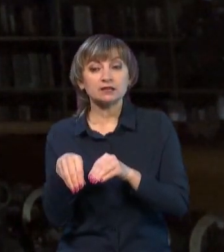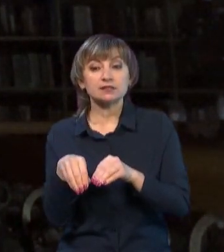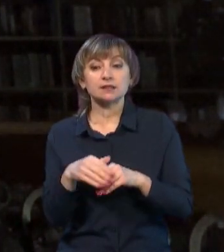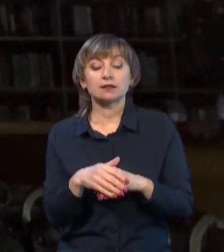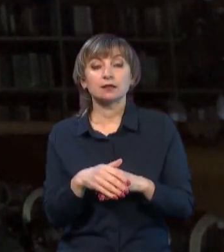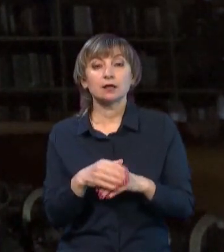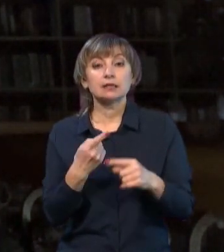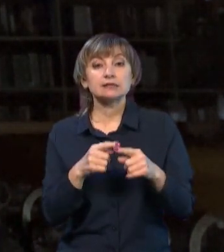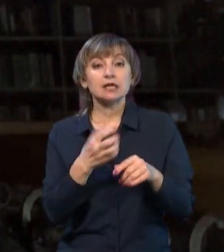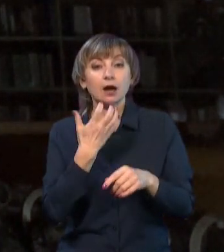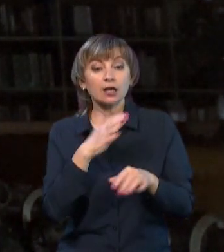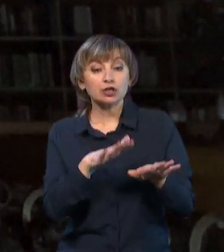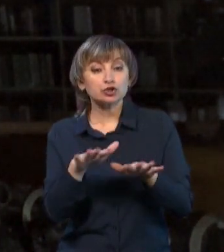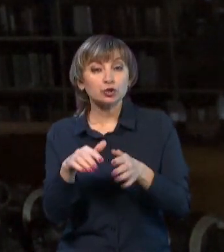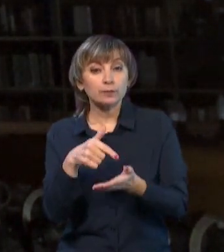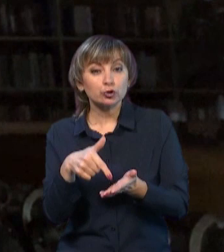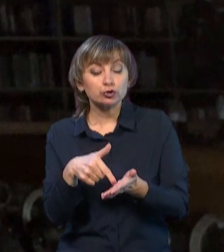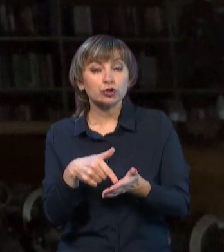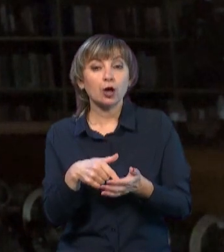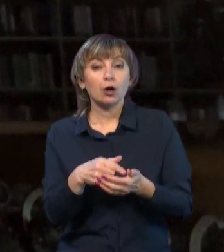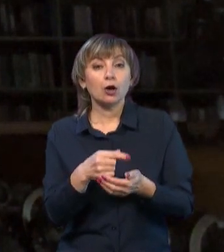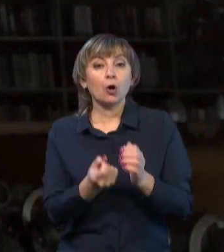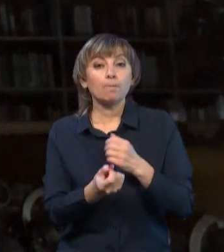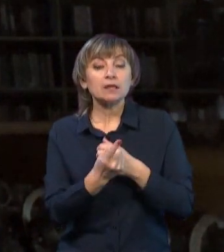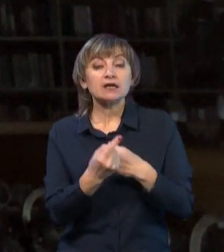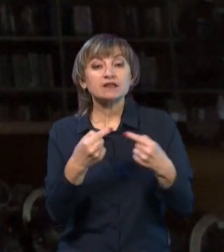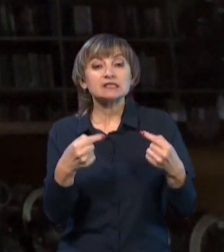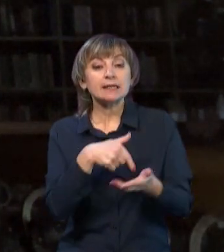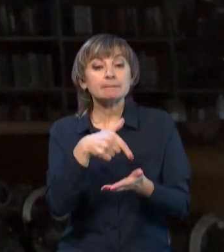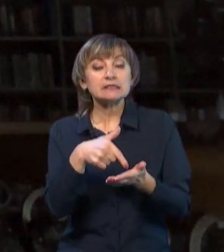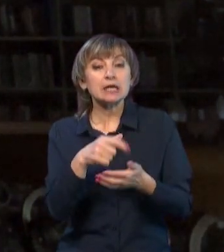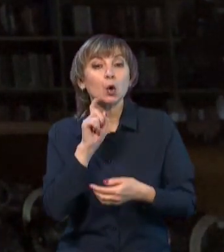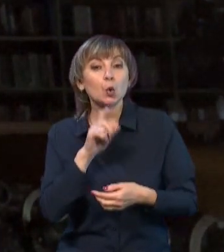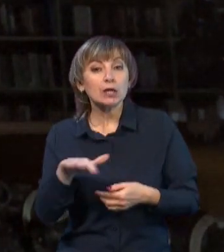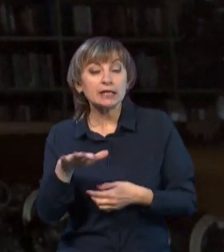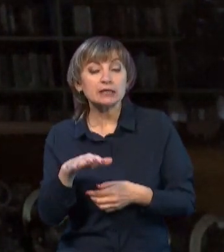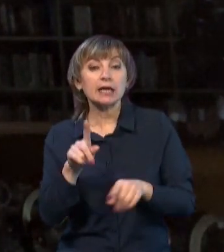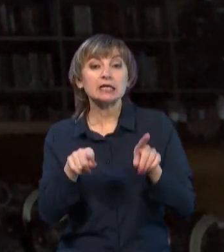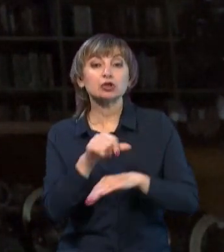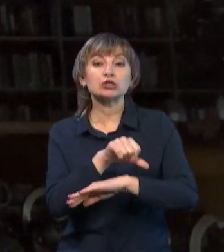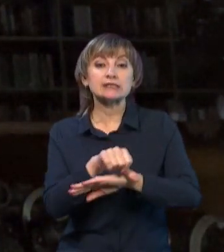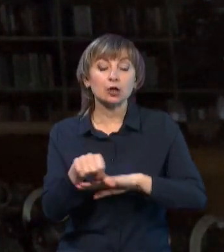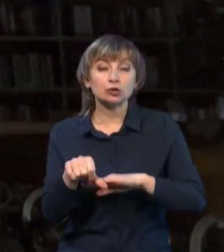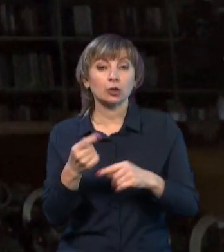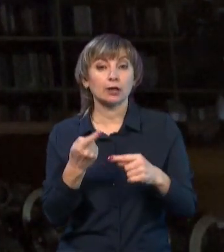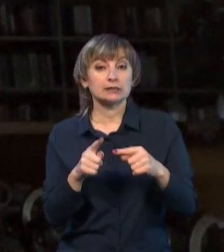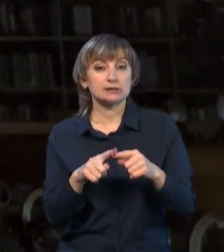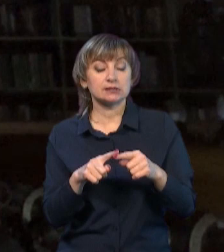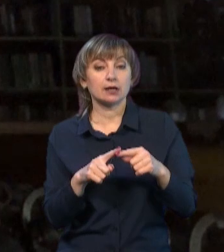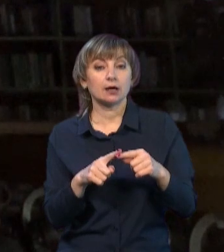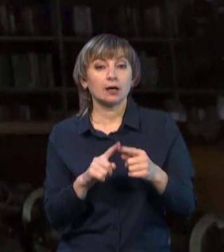евакуюватися з цих гарячих точок, опинилися в різних містах України, іноді за кордоном. Це, знову ж